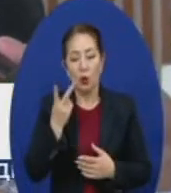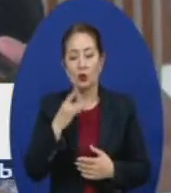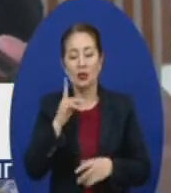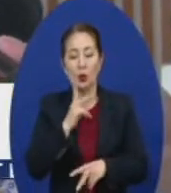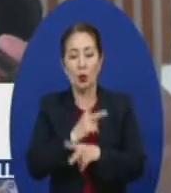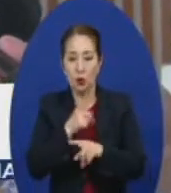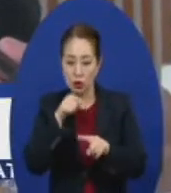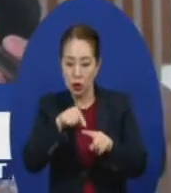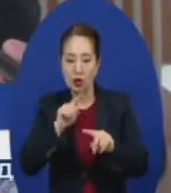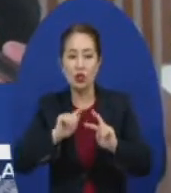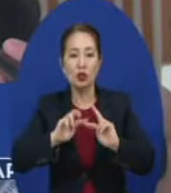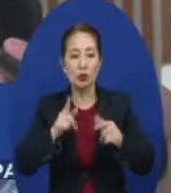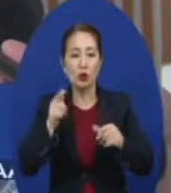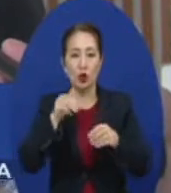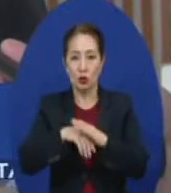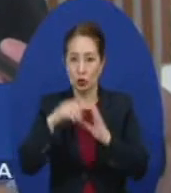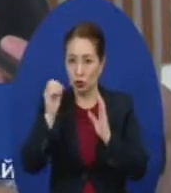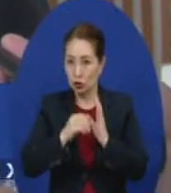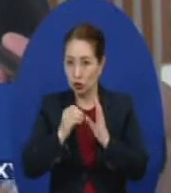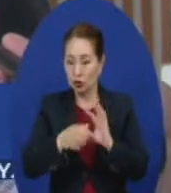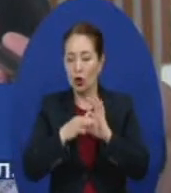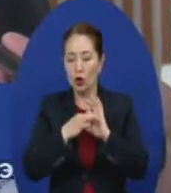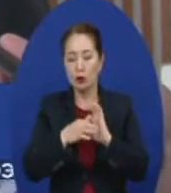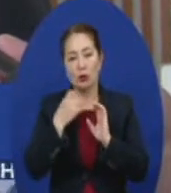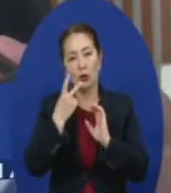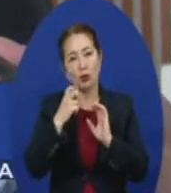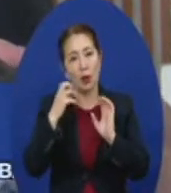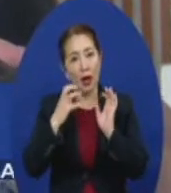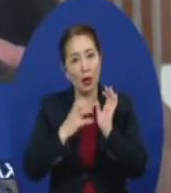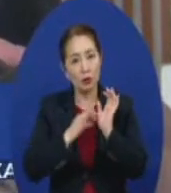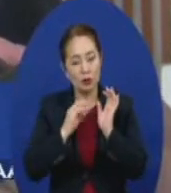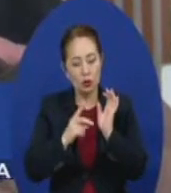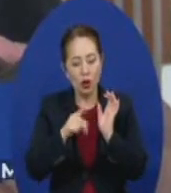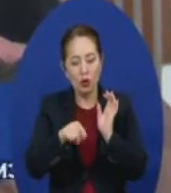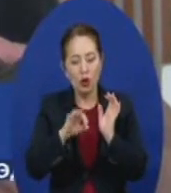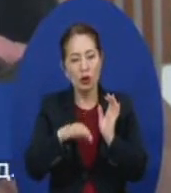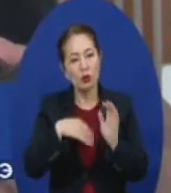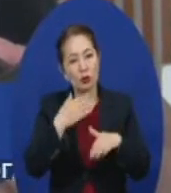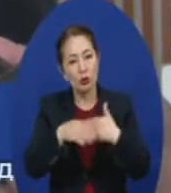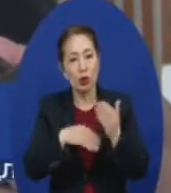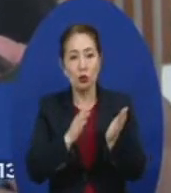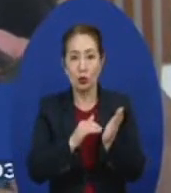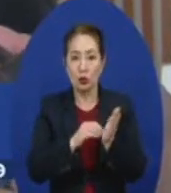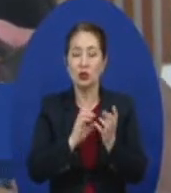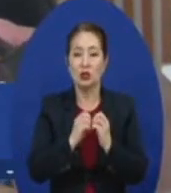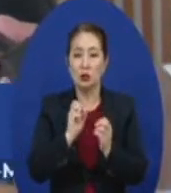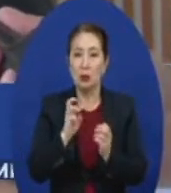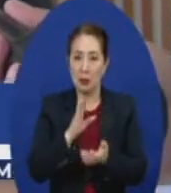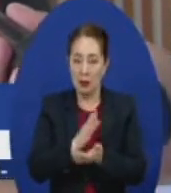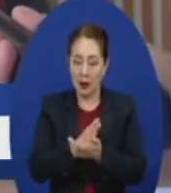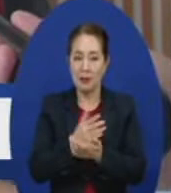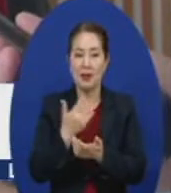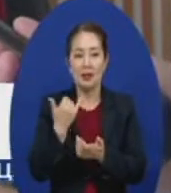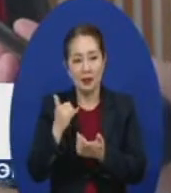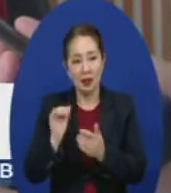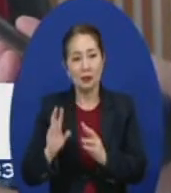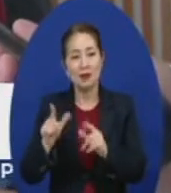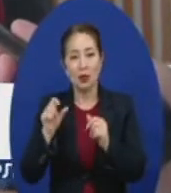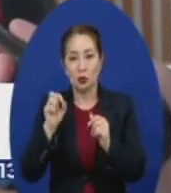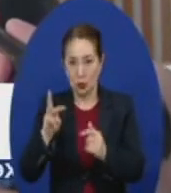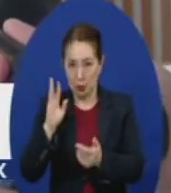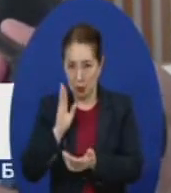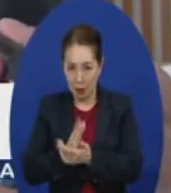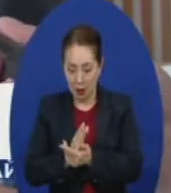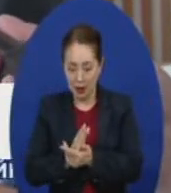Ерөнхийдөө бол үндсэн хуулийн нэмэлт өөрчлөлт бас хийх ёстой гэдэг дээр бол тодорхой одоо 19 оны өөрчлөлтийн хүрээнд бас дутуу хэвлэгдсэн зүйлүүд байгаа. Зарим одоо сайжруулах